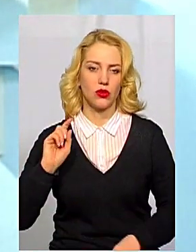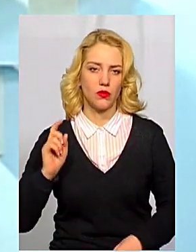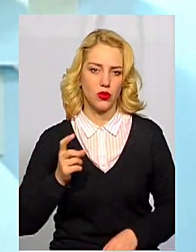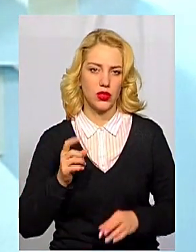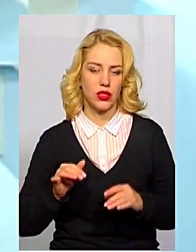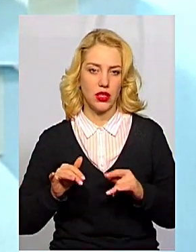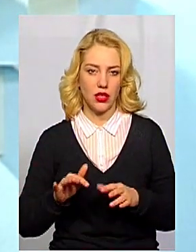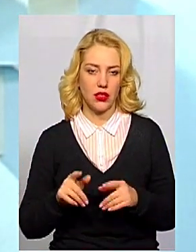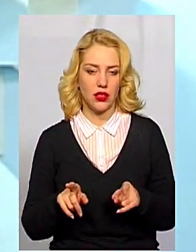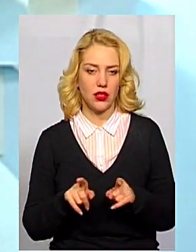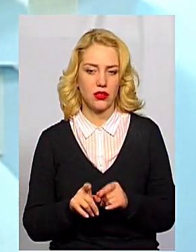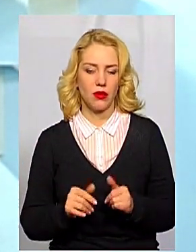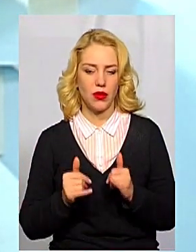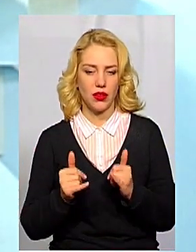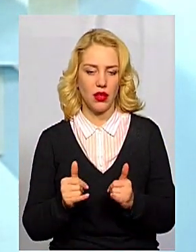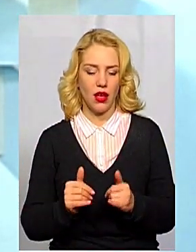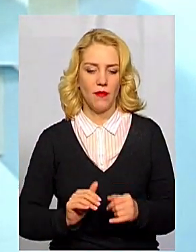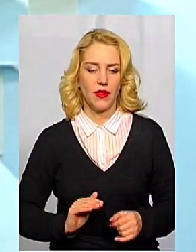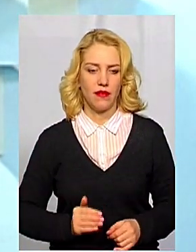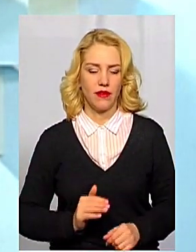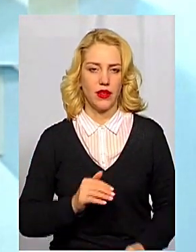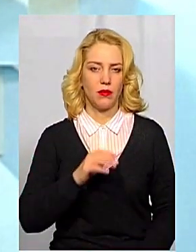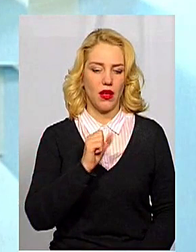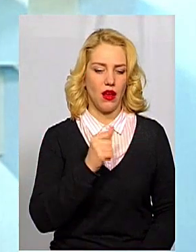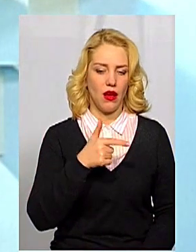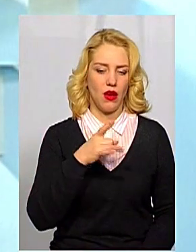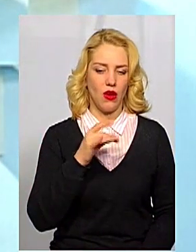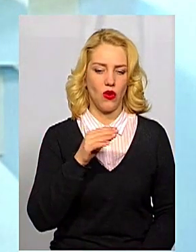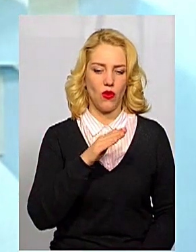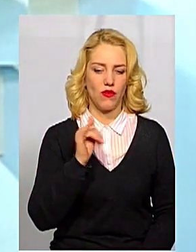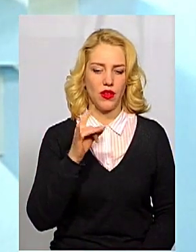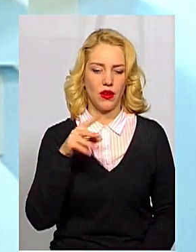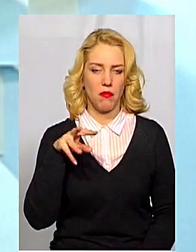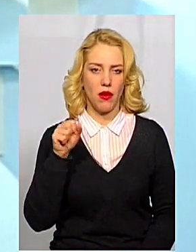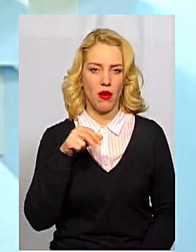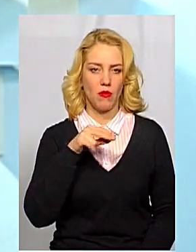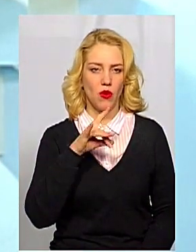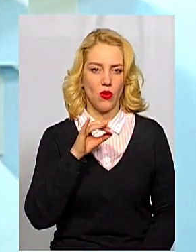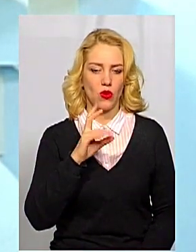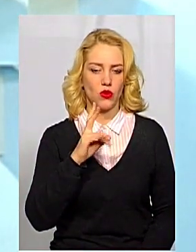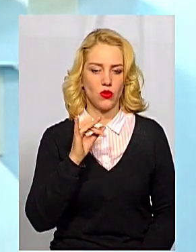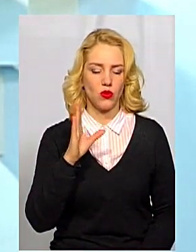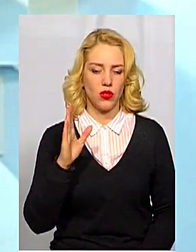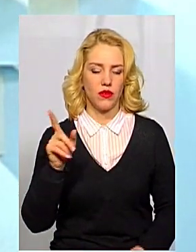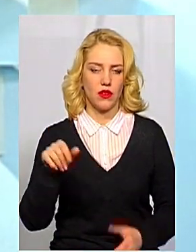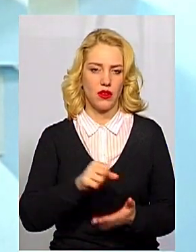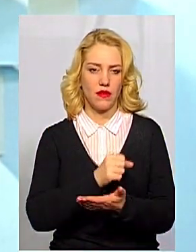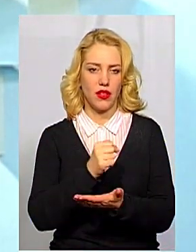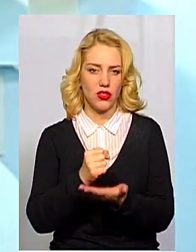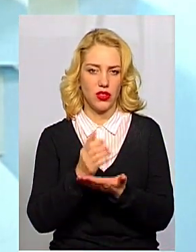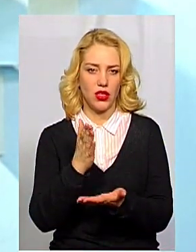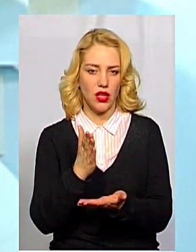І так само для агрофірми Проскурів, про яку зараз йде мова, для неї також затверджена ця розрахункова лісосіка, причому вона